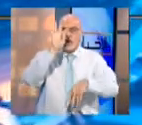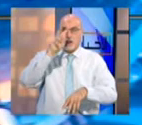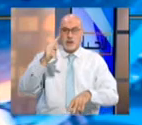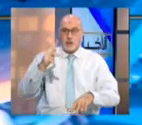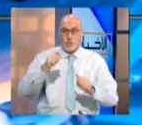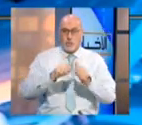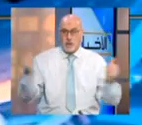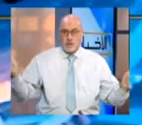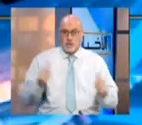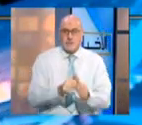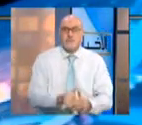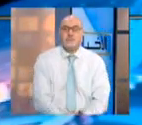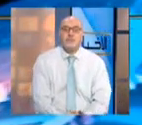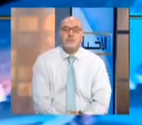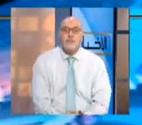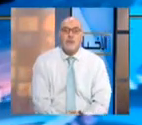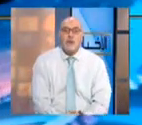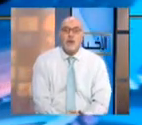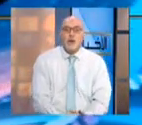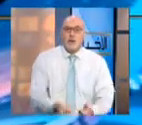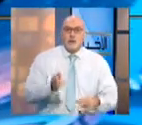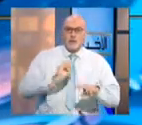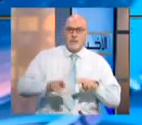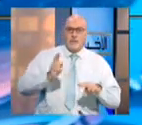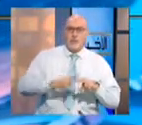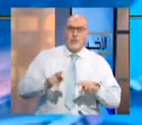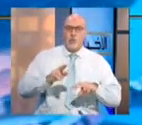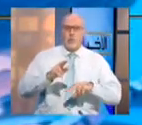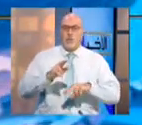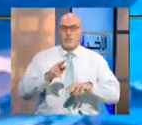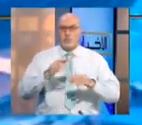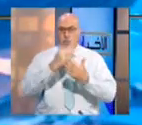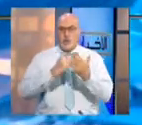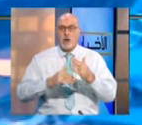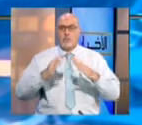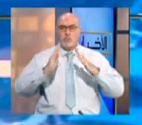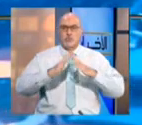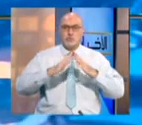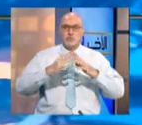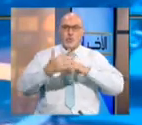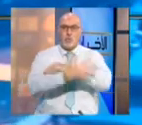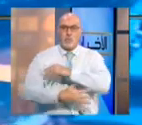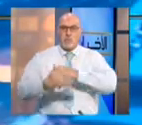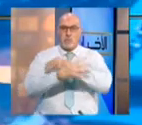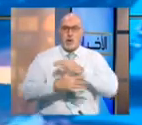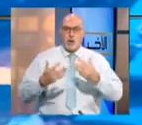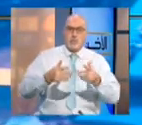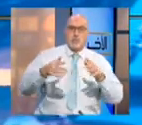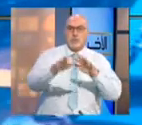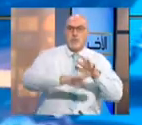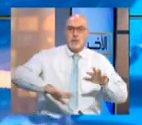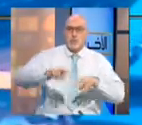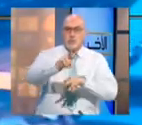كيلومتراً، وإعادة تهيئته دعم برنامج البناء الريفي بالولاية بما يتناسب مع طبعها